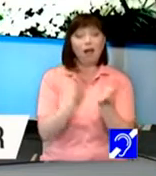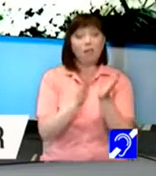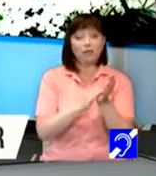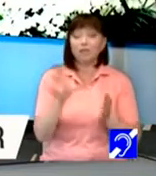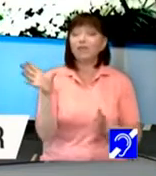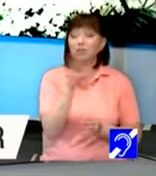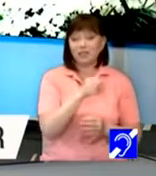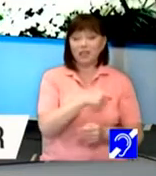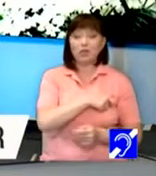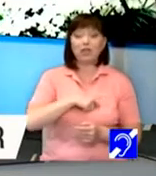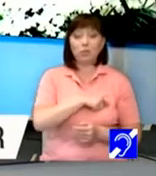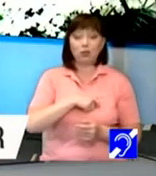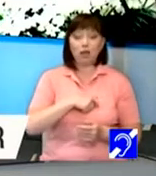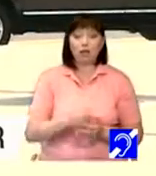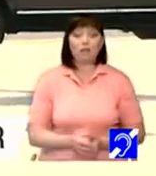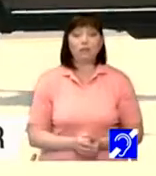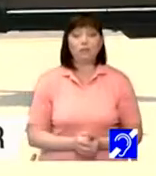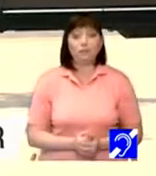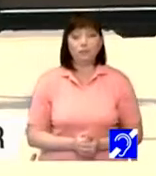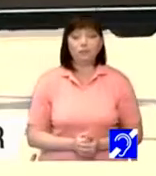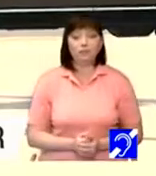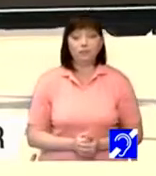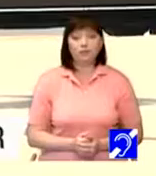toți deputații.